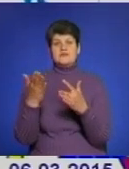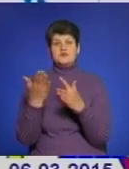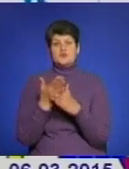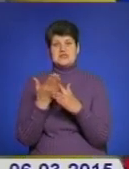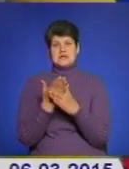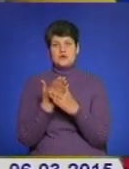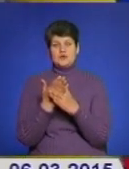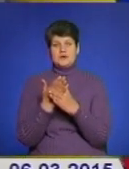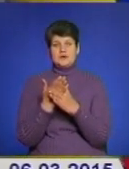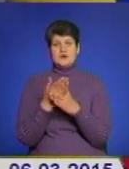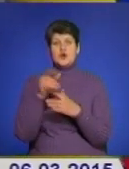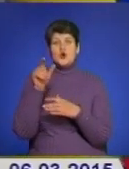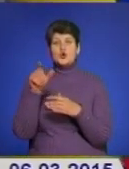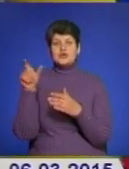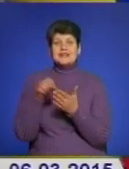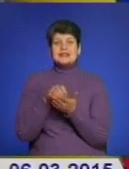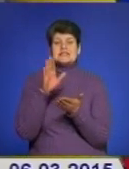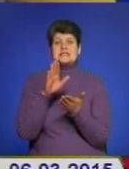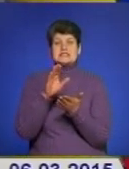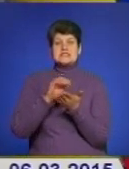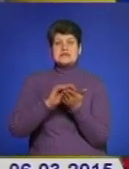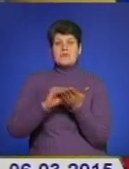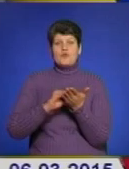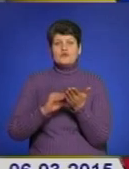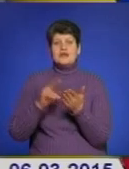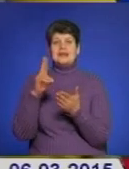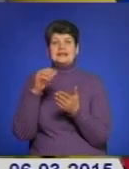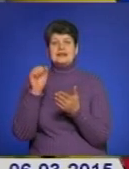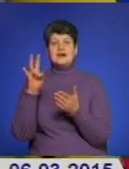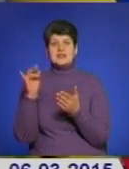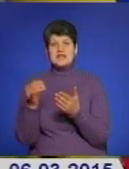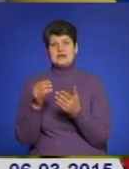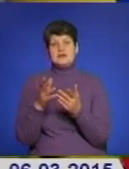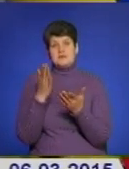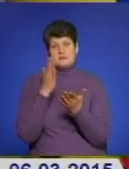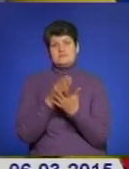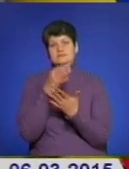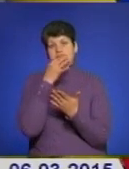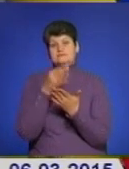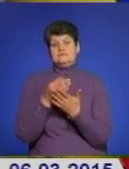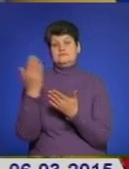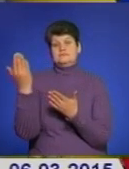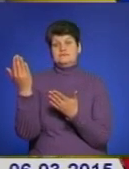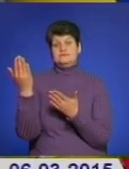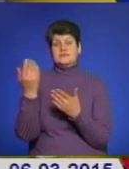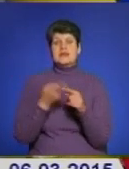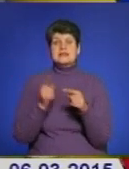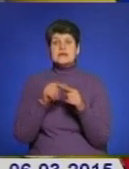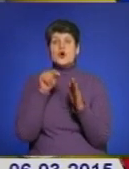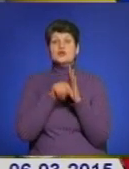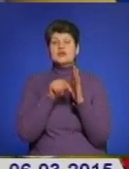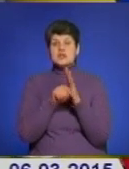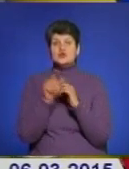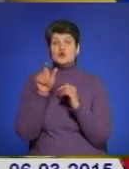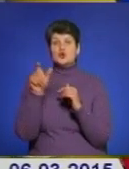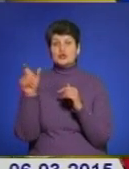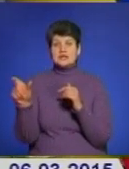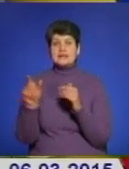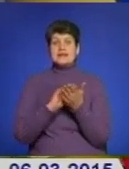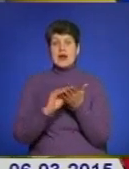субсидію. Людина заповнює дані, і вона несе відповідальність за ці дані. Це означає, що якщо людина написала, що